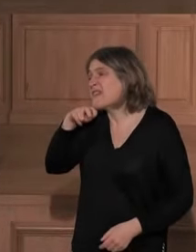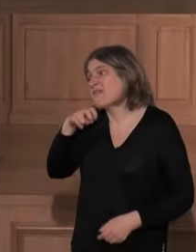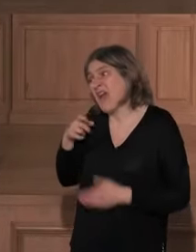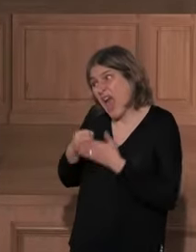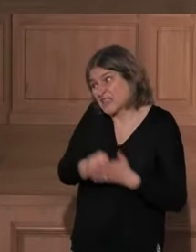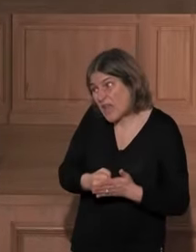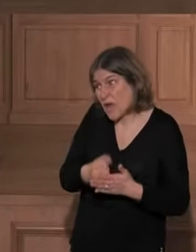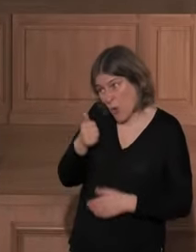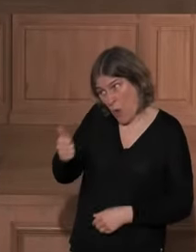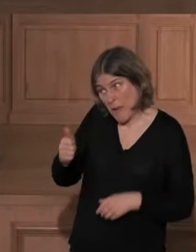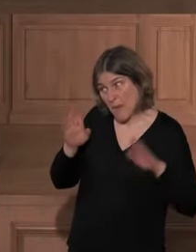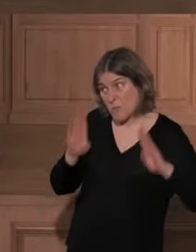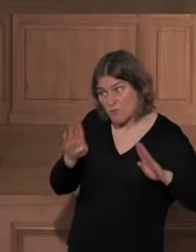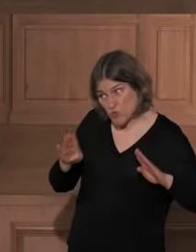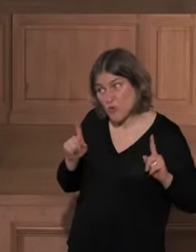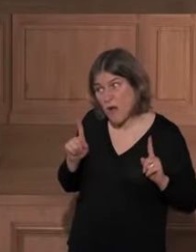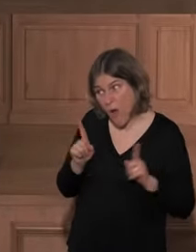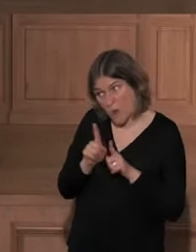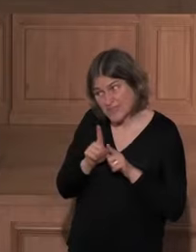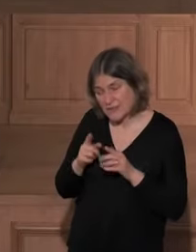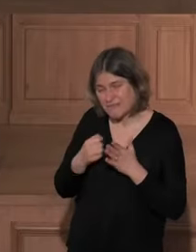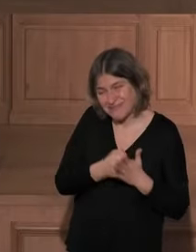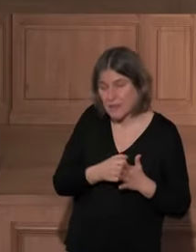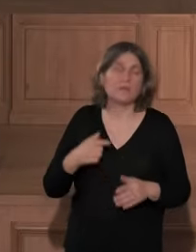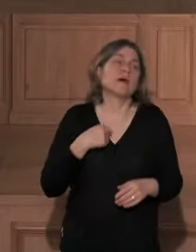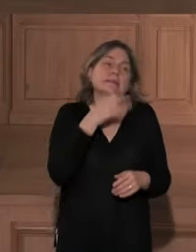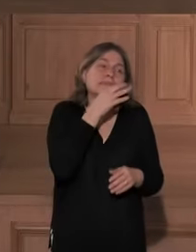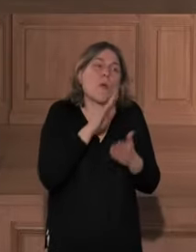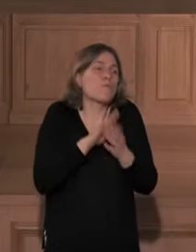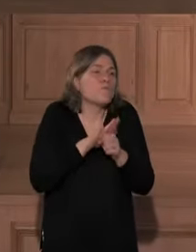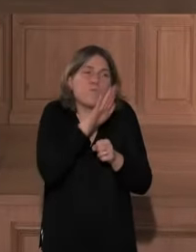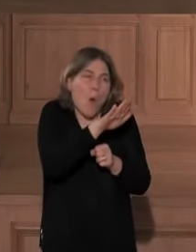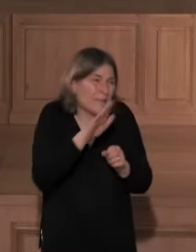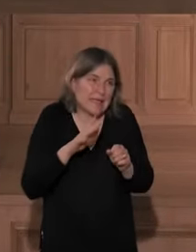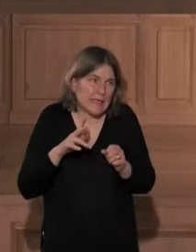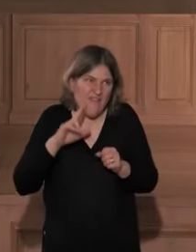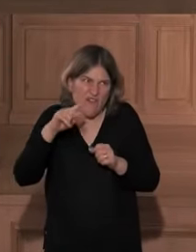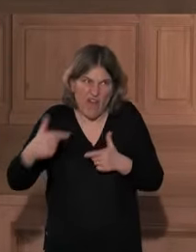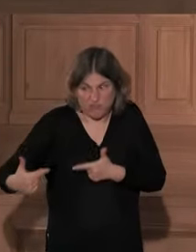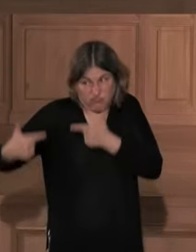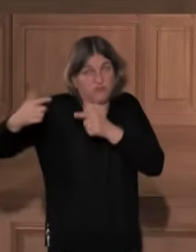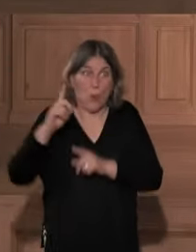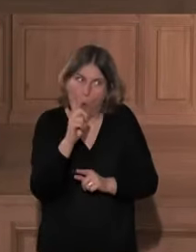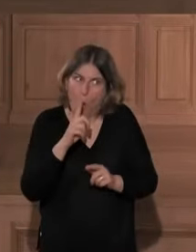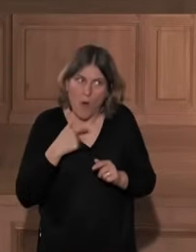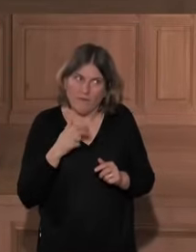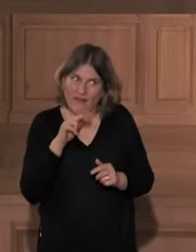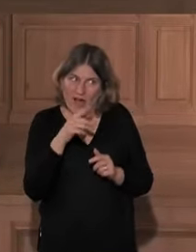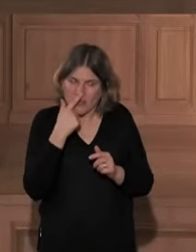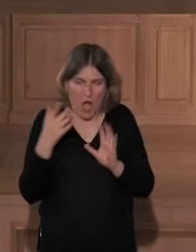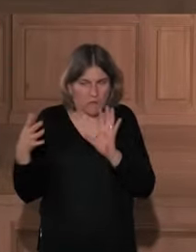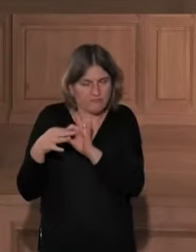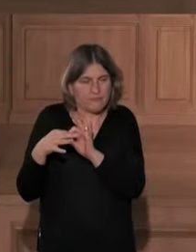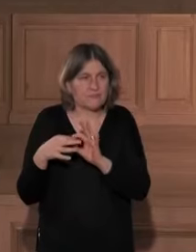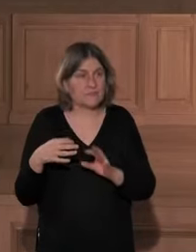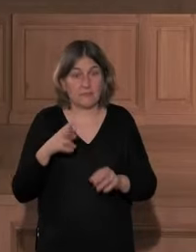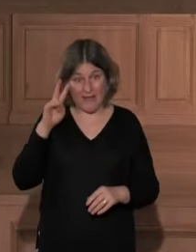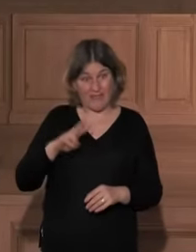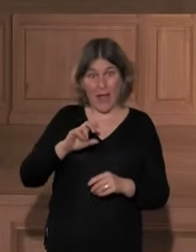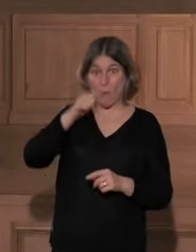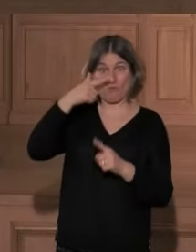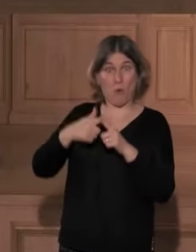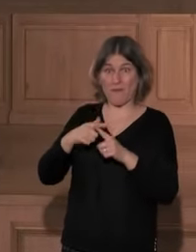peu... Écoutez, donnez-moi le numéro, je vous assure, il ne va rien se passer. Et ça va bien se passer. Donc moi j'ai rencontré Daoud, j'étais super heureux